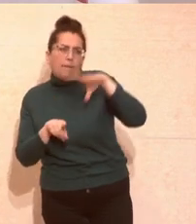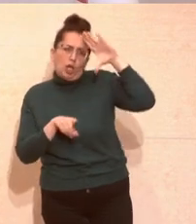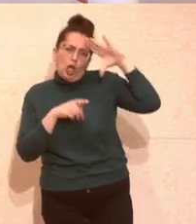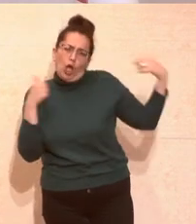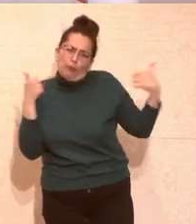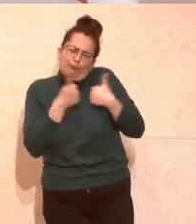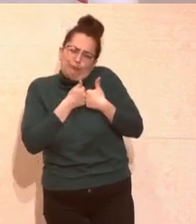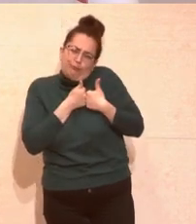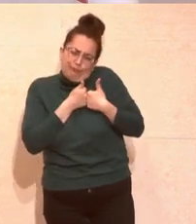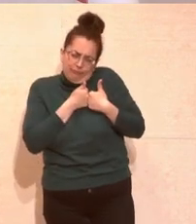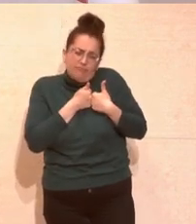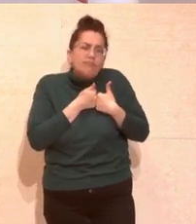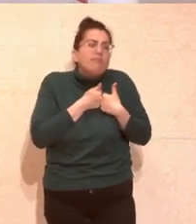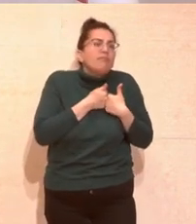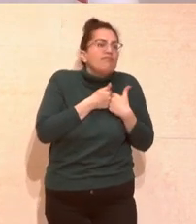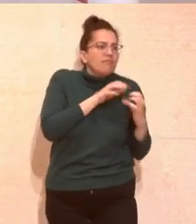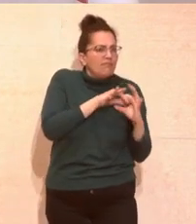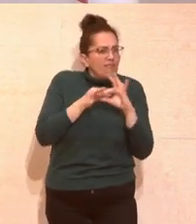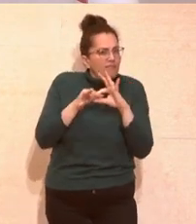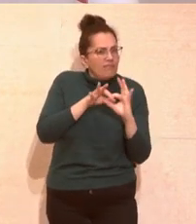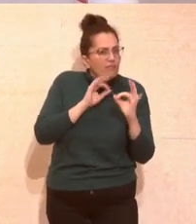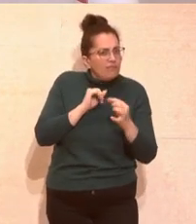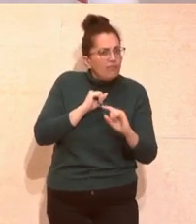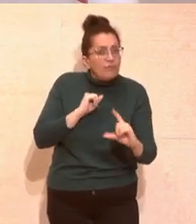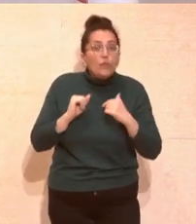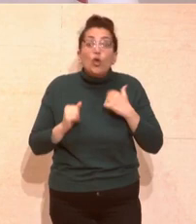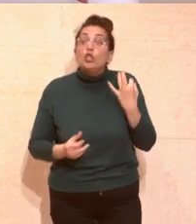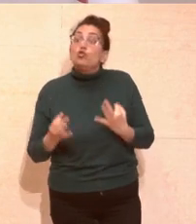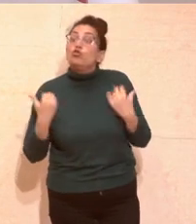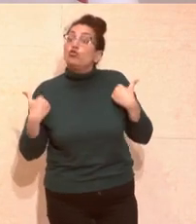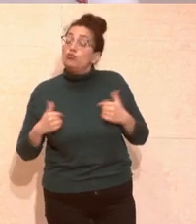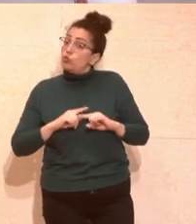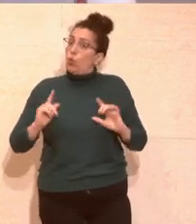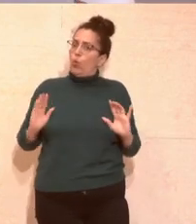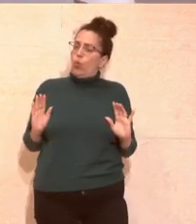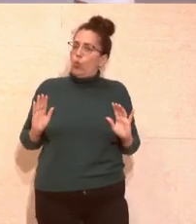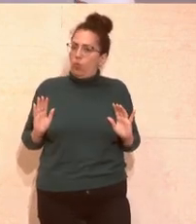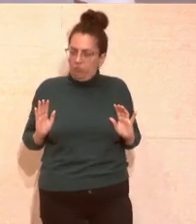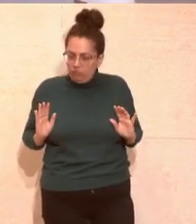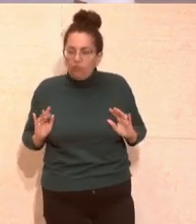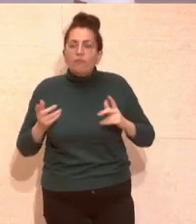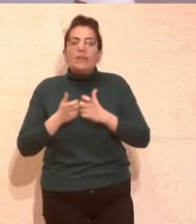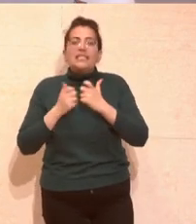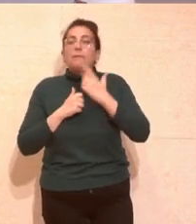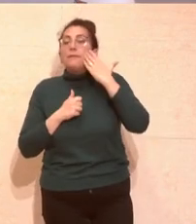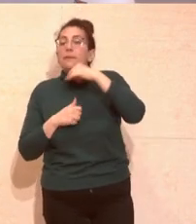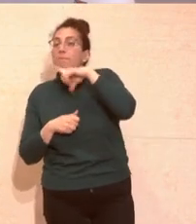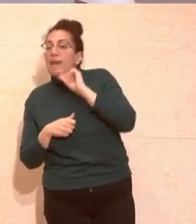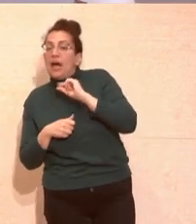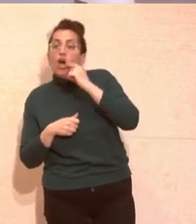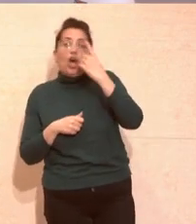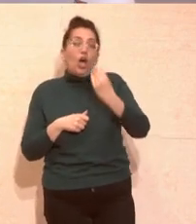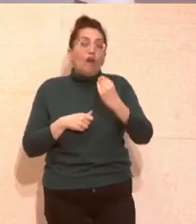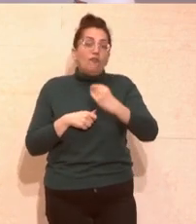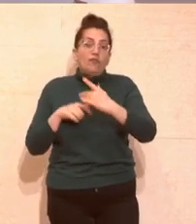effectivement, objectivement, les études, sans jugement porté aucun, voient que quand il y a des parents et des enfants qui partagent très longtemps ensemble un lit,